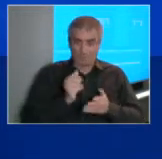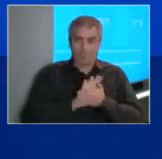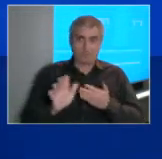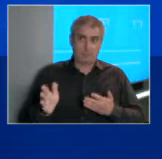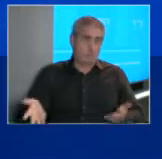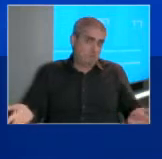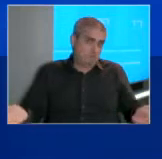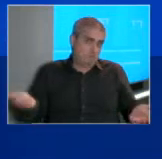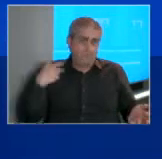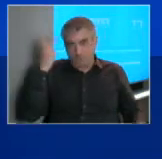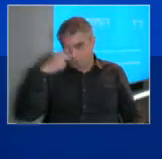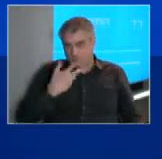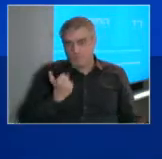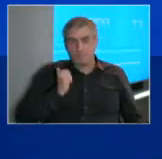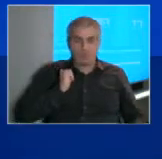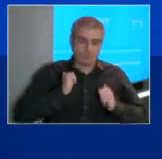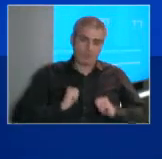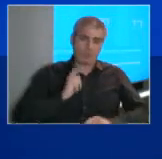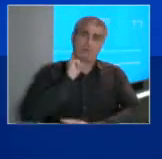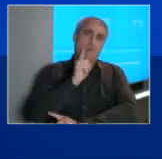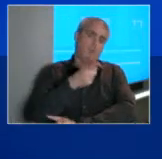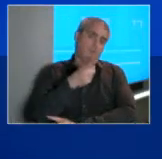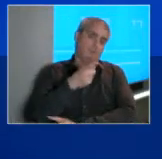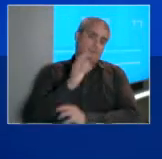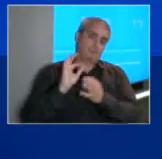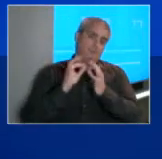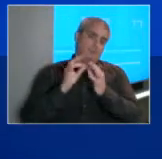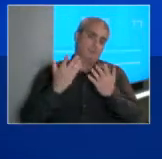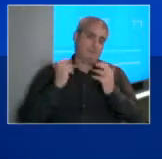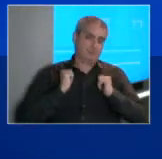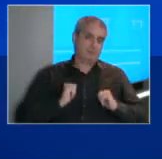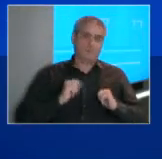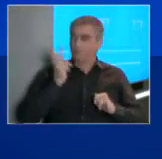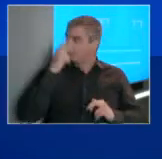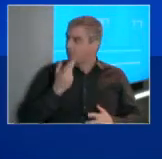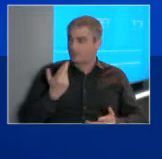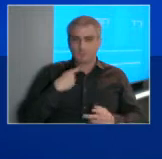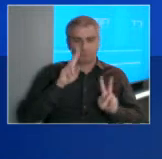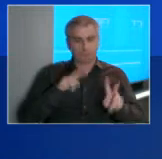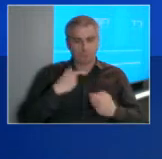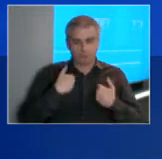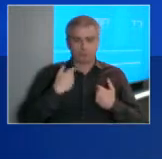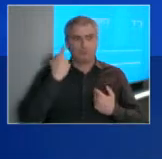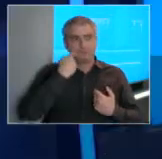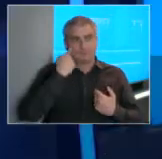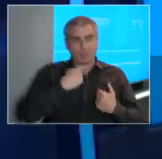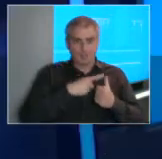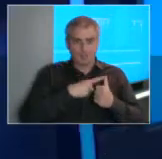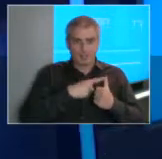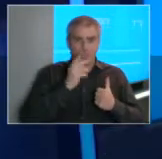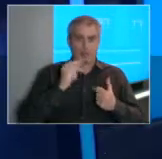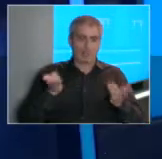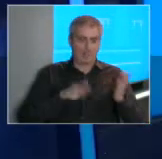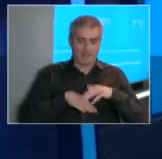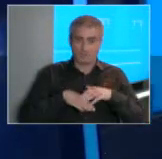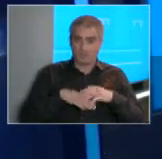בחינם, אנחנו מבינים כמה הנוחות של להזמין באינטרנט, כמה היא גדולה. ואנחנו גם מבינים כמה שחטו אותנו, זה על סכיני גילוח, זה על